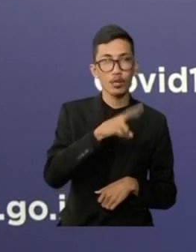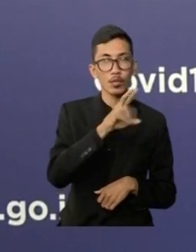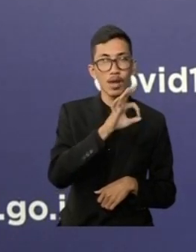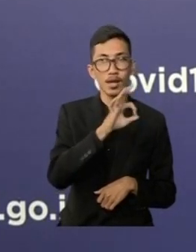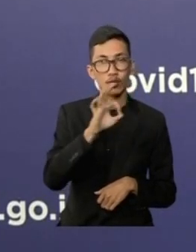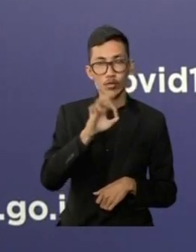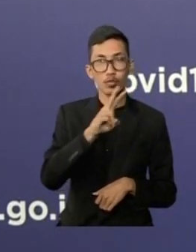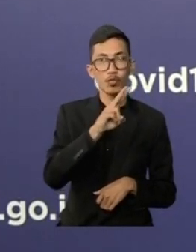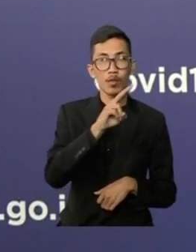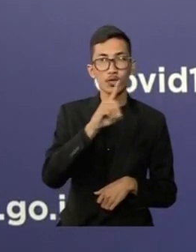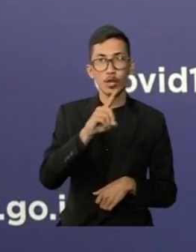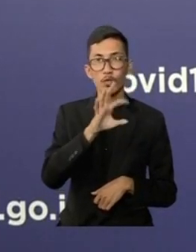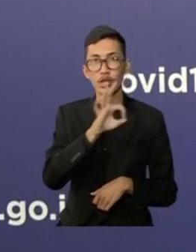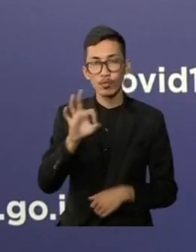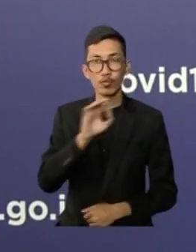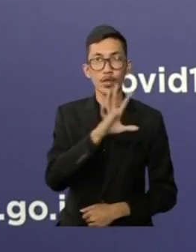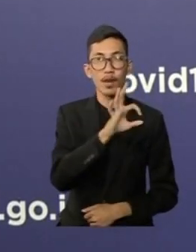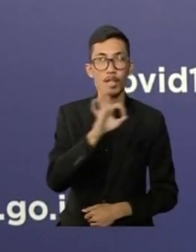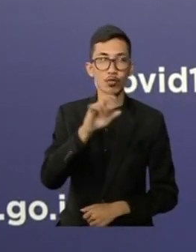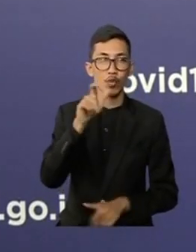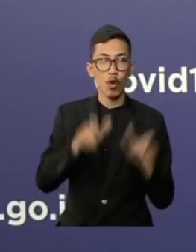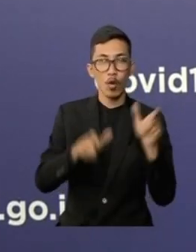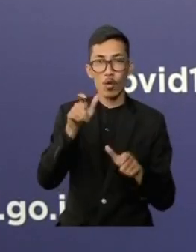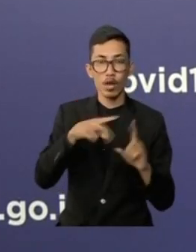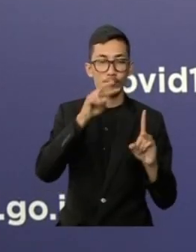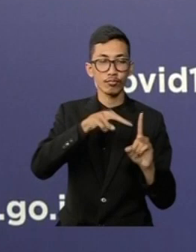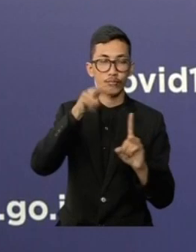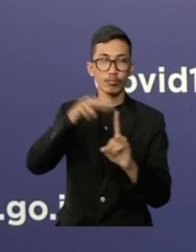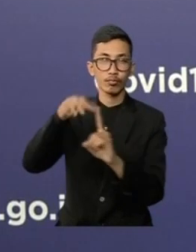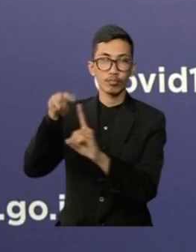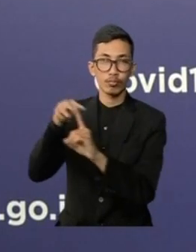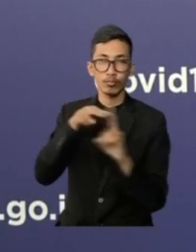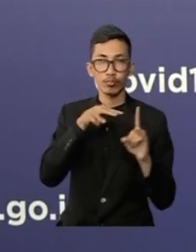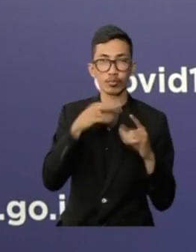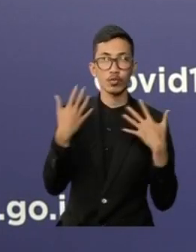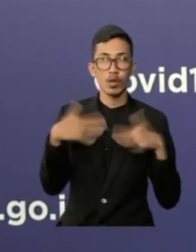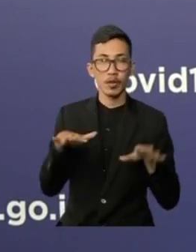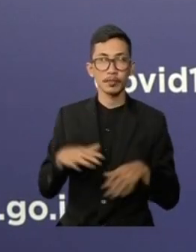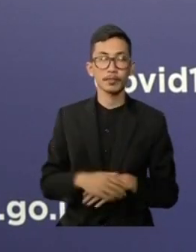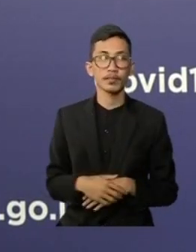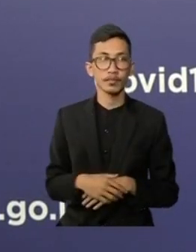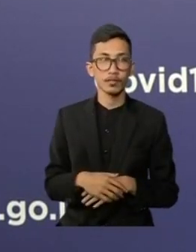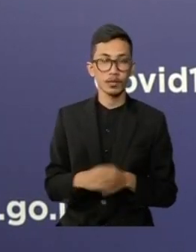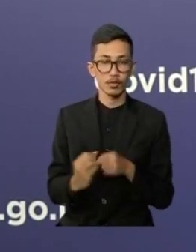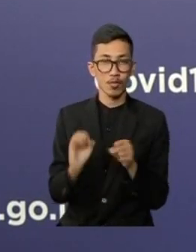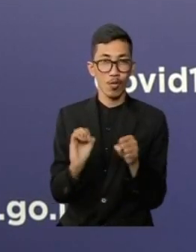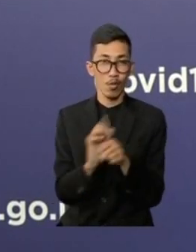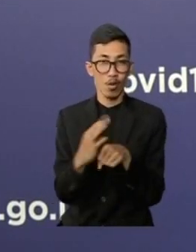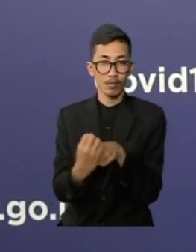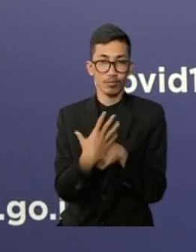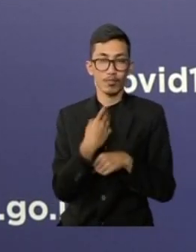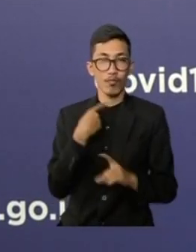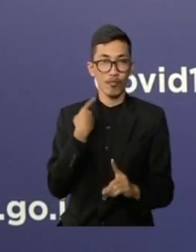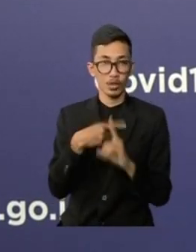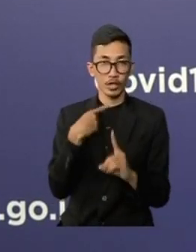1000200 21500 18 kasus positif yang konfirmasi positif yang kita